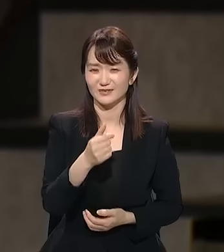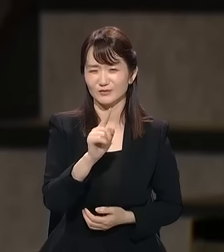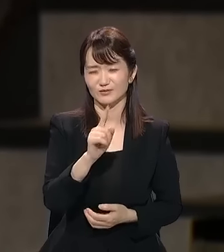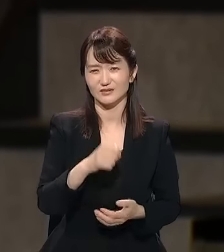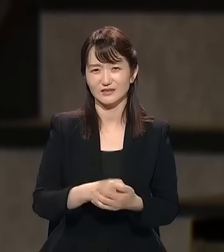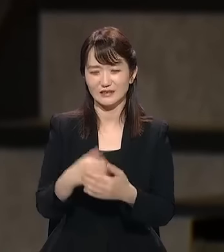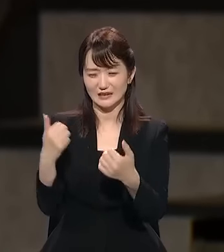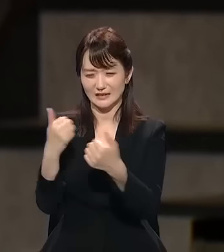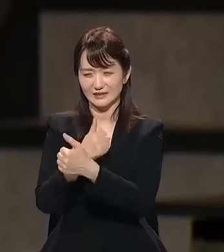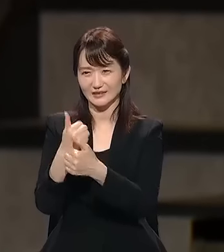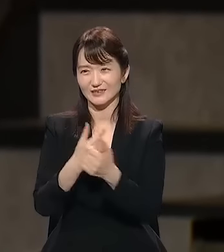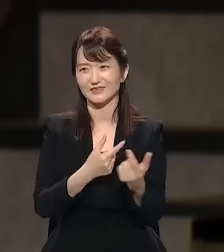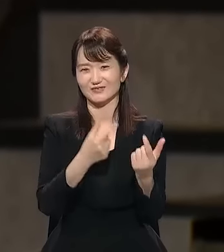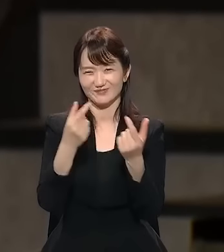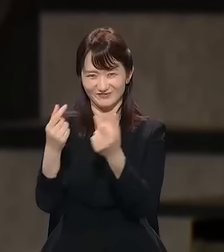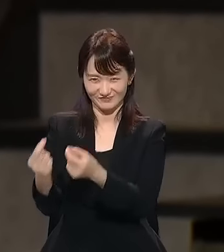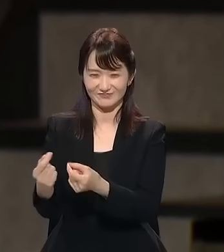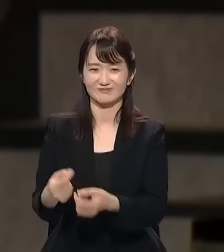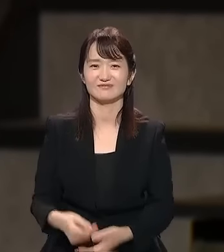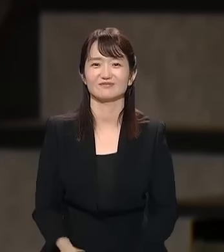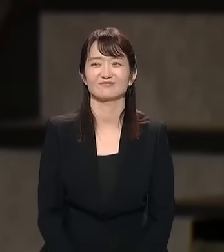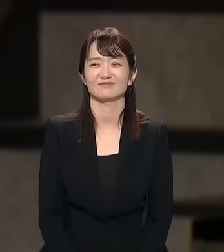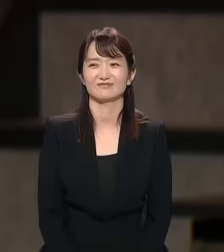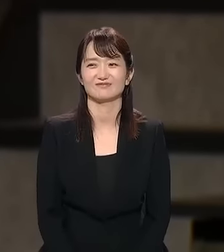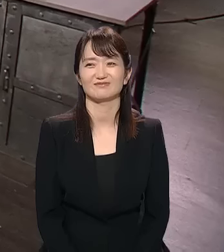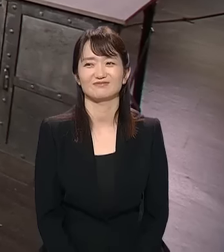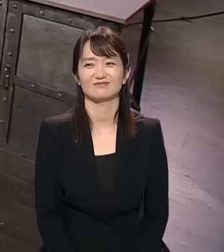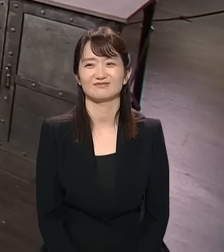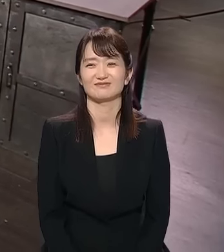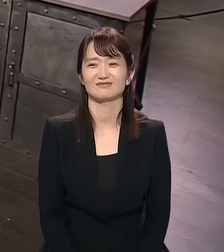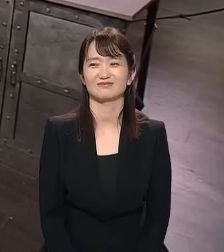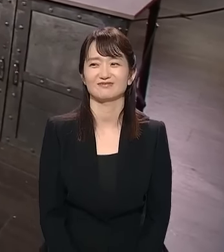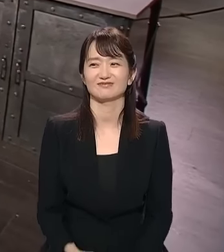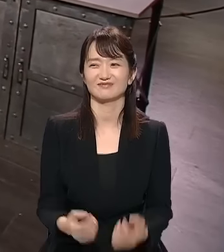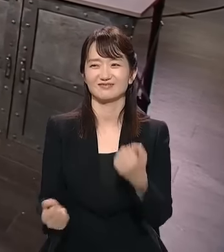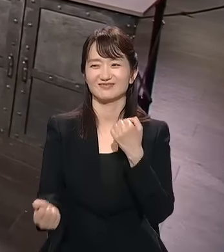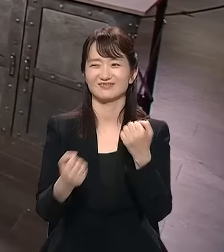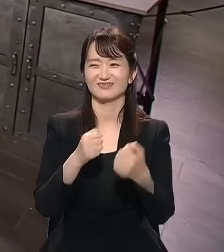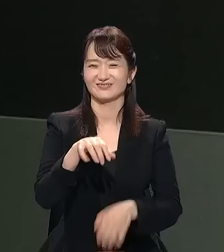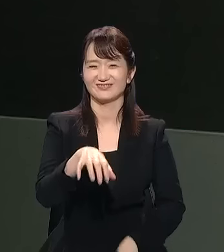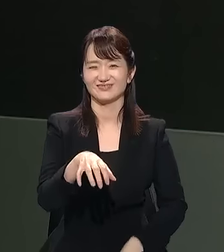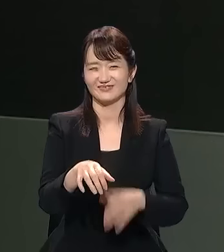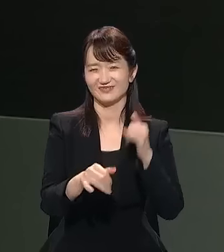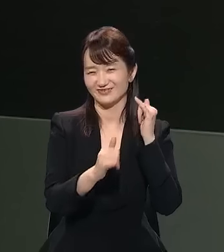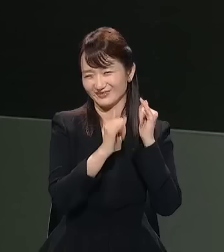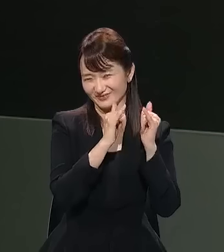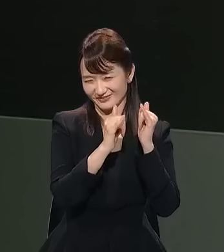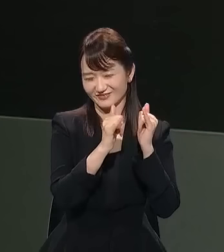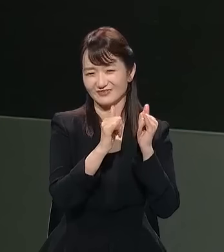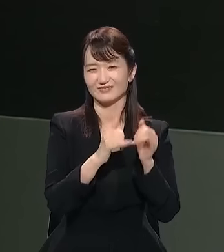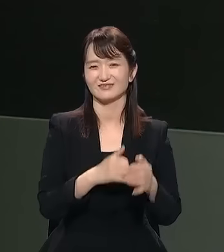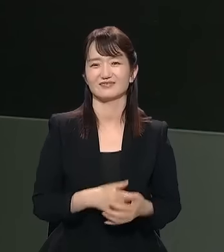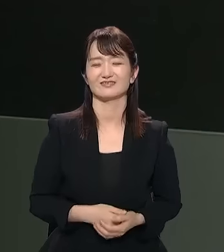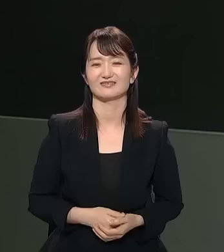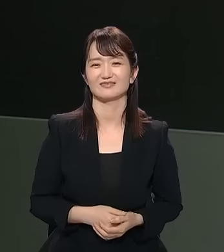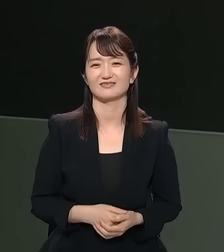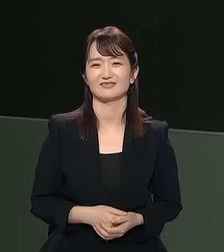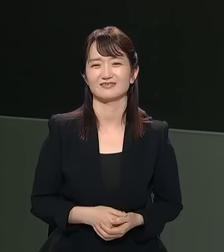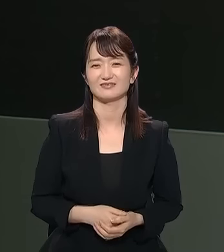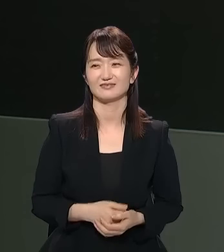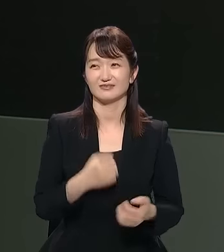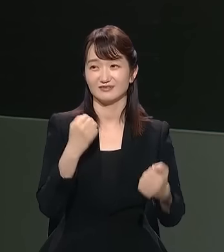아저씨도 다 똑같아요음 자 저희가 아무튼이 헬스장 측과 연락이 다 왔습니다 그런데 그